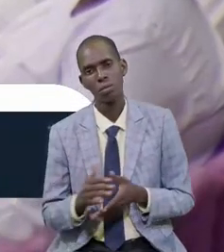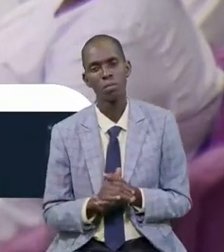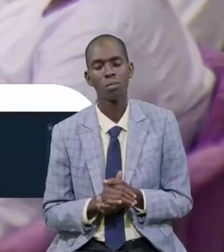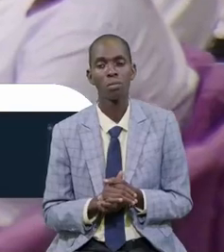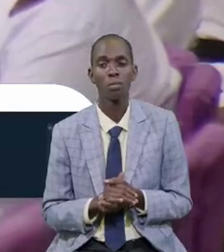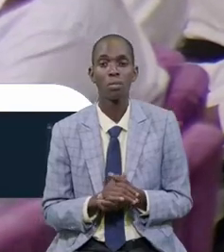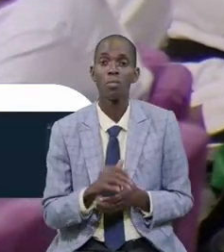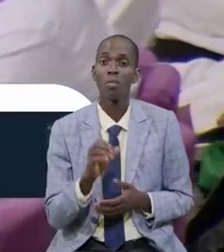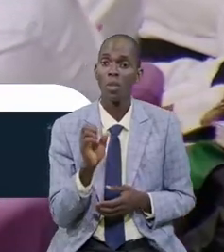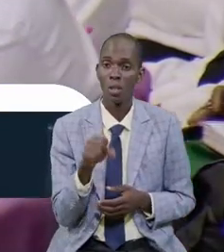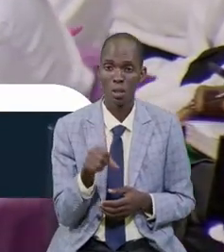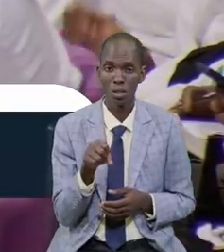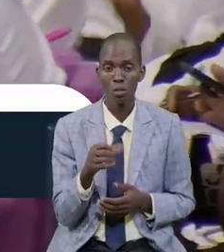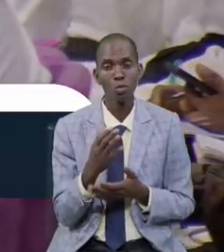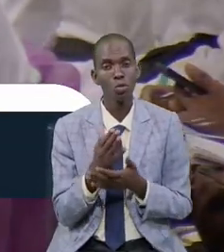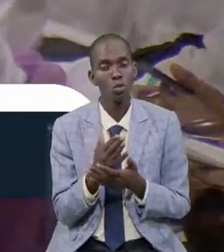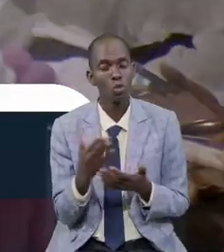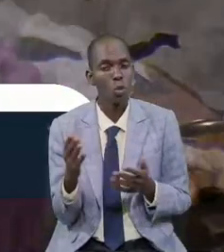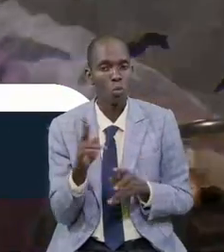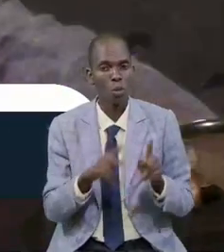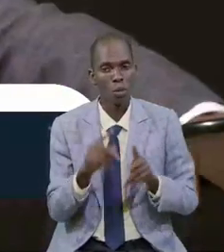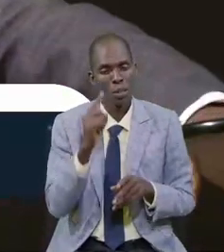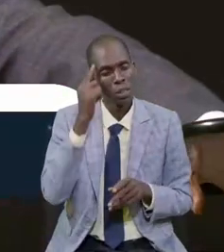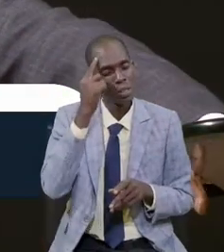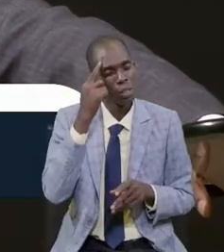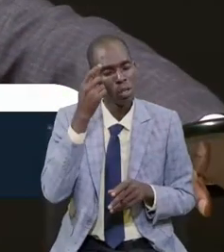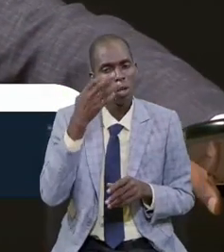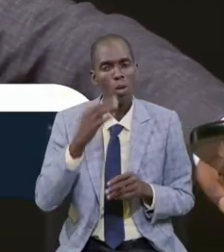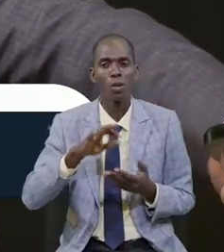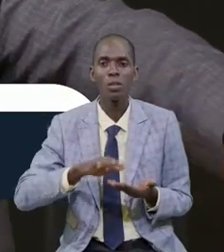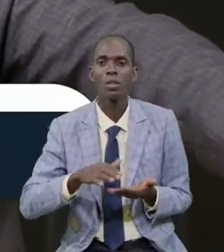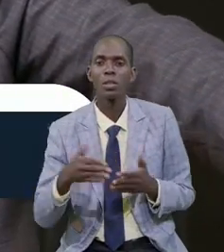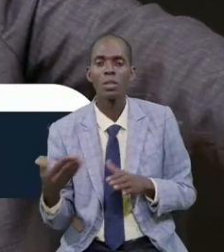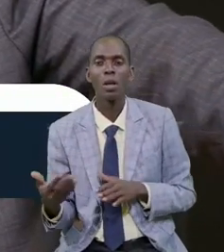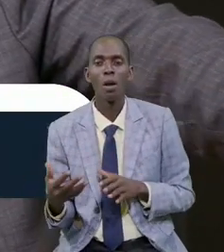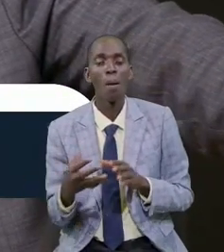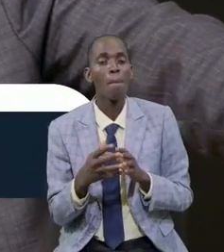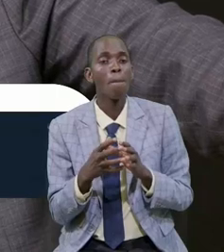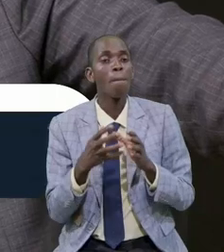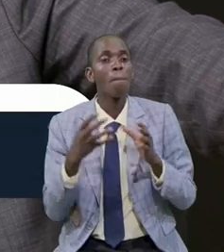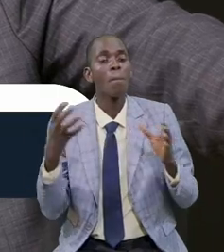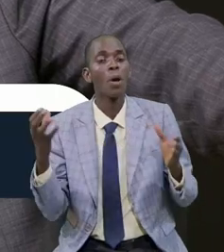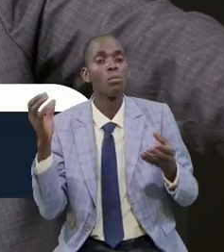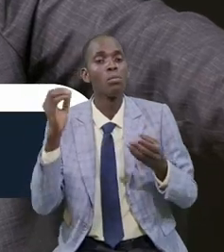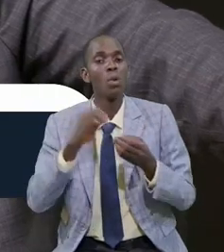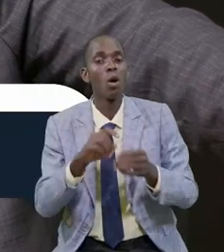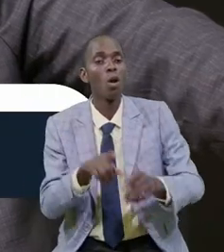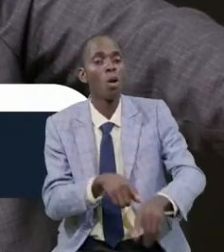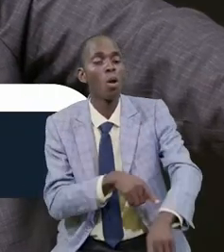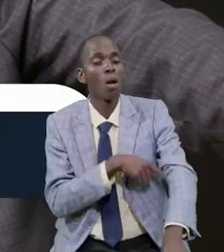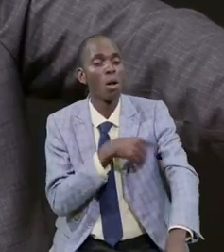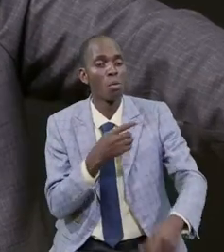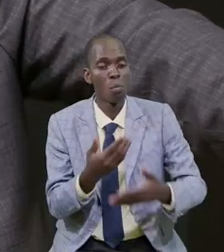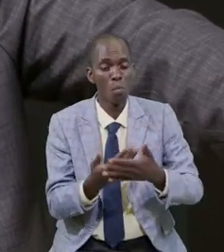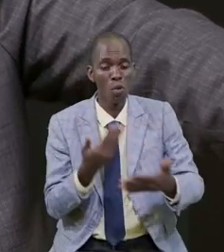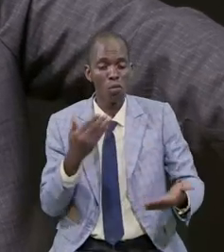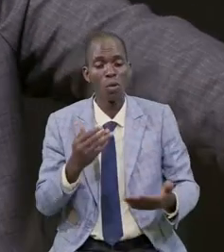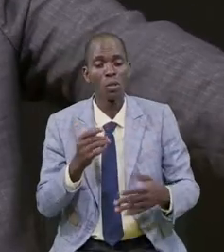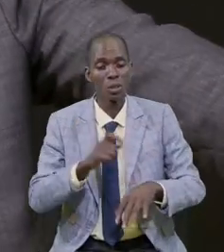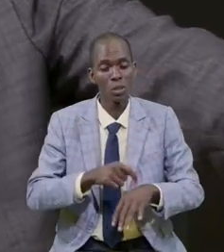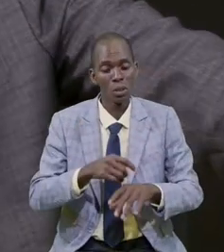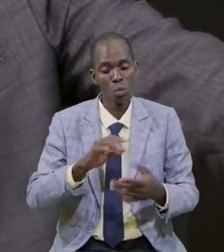je ne meure. Mais les gens qui croient gens qui pensent à la